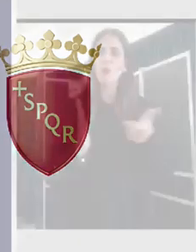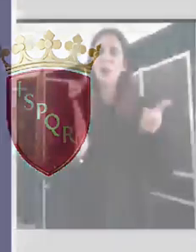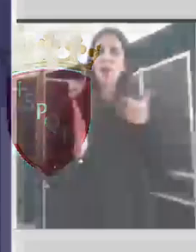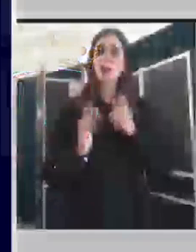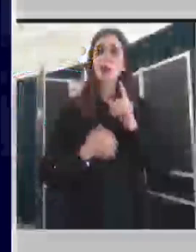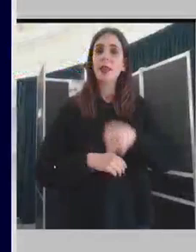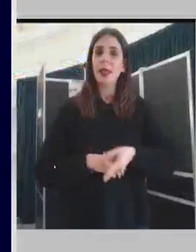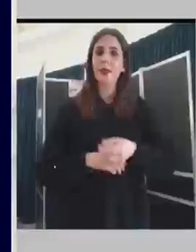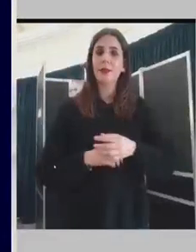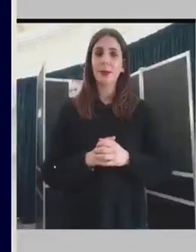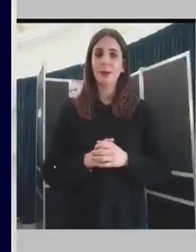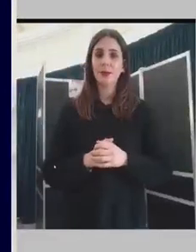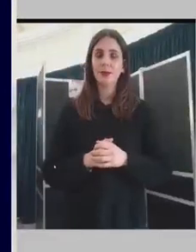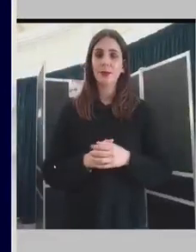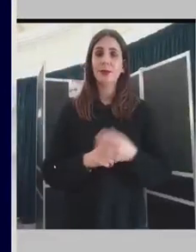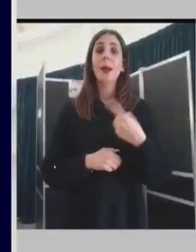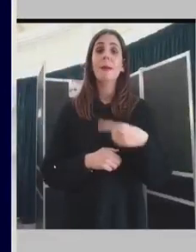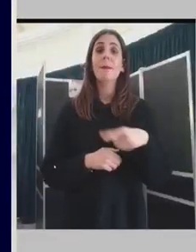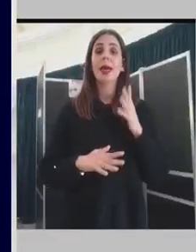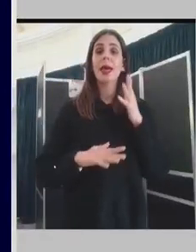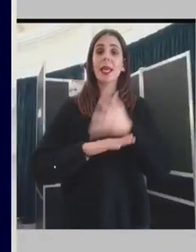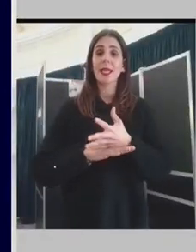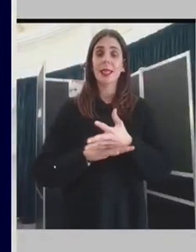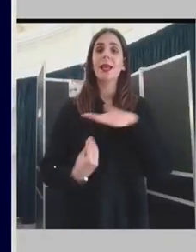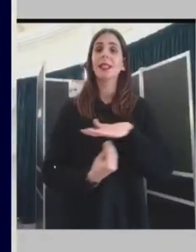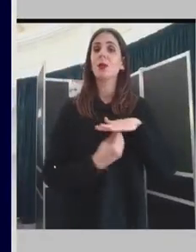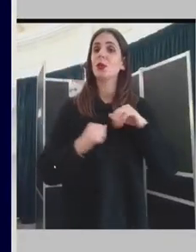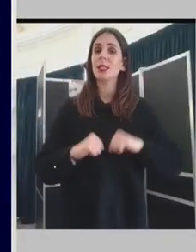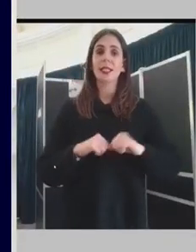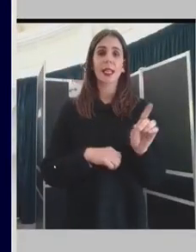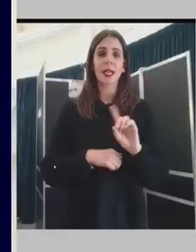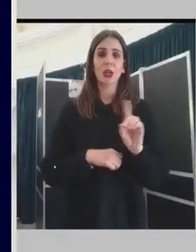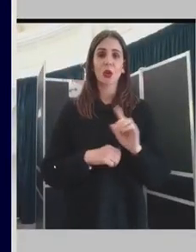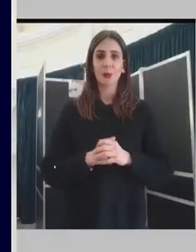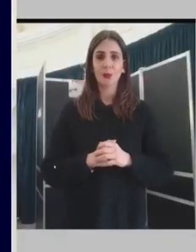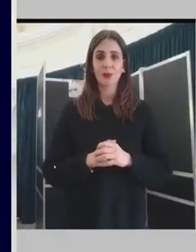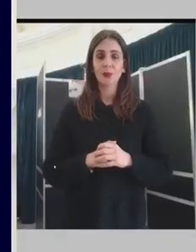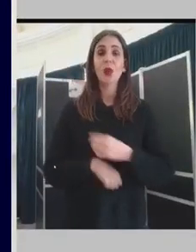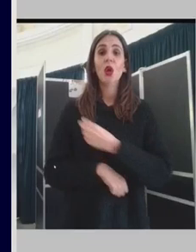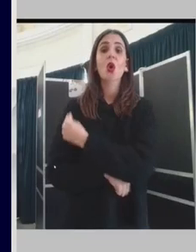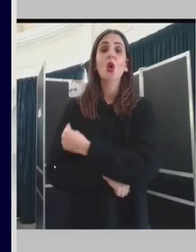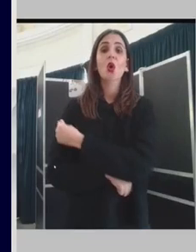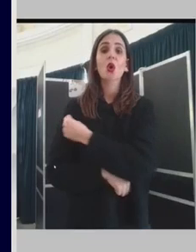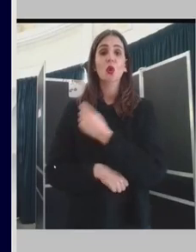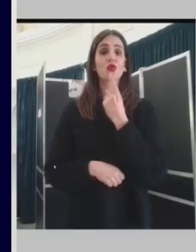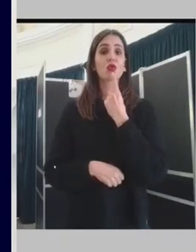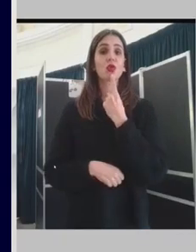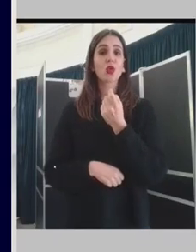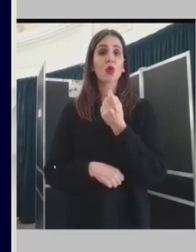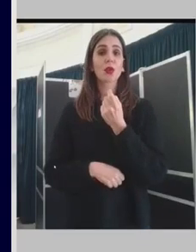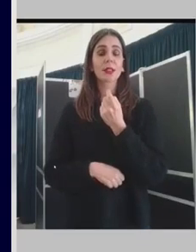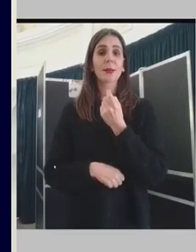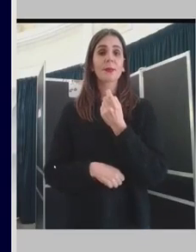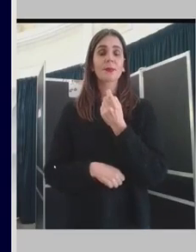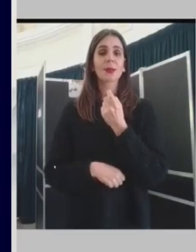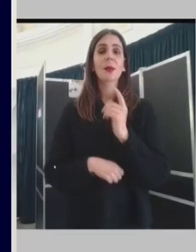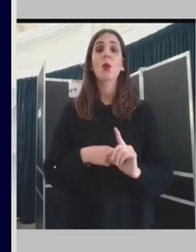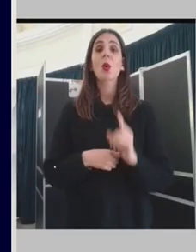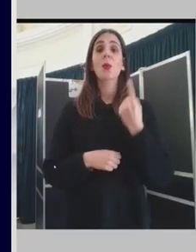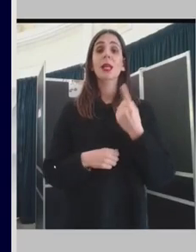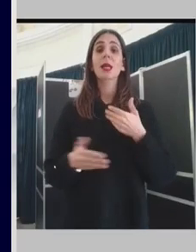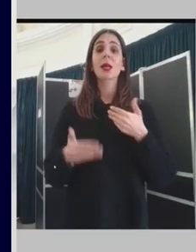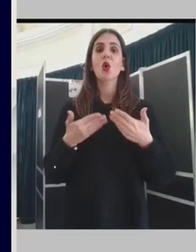Parte dei non sanitari. La Croce Rossa ha come diffusione e insegnamento del primo soccorso